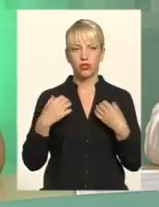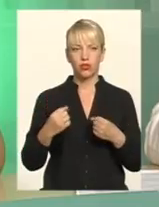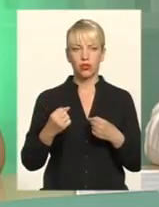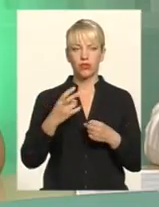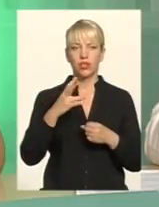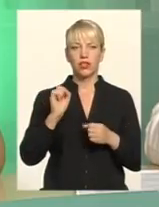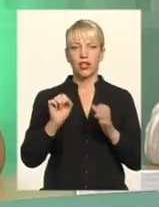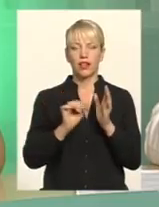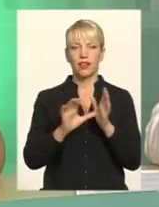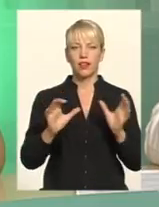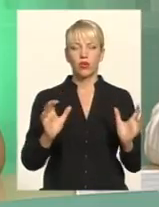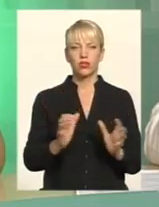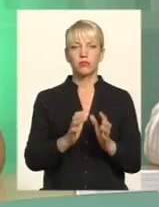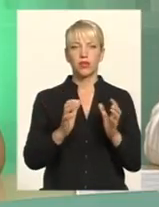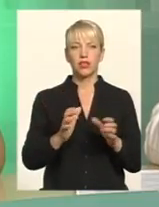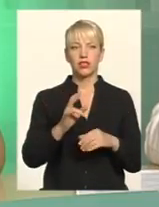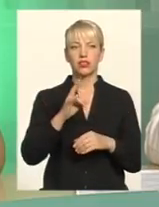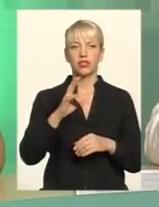на енергозбереження, на